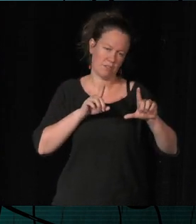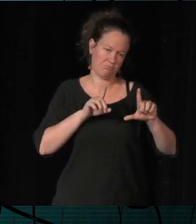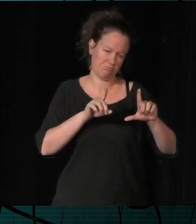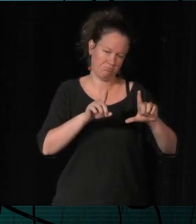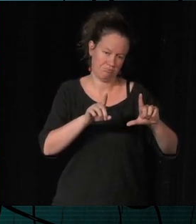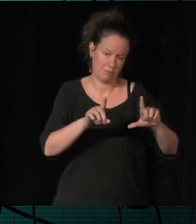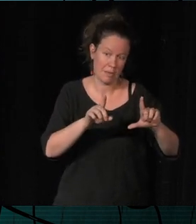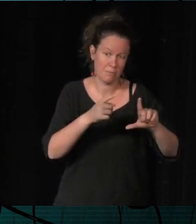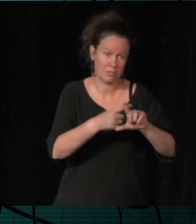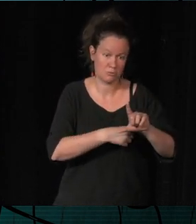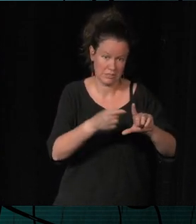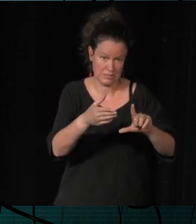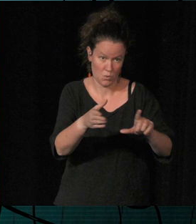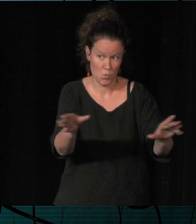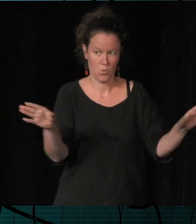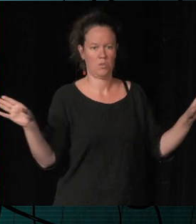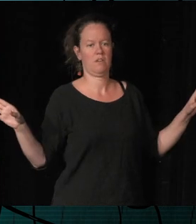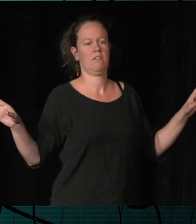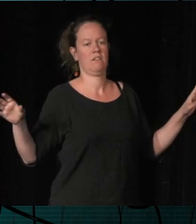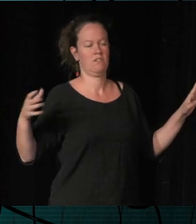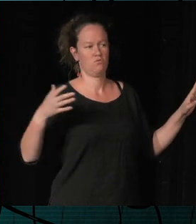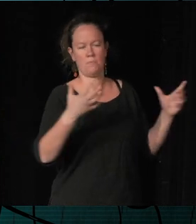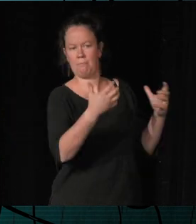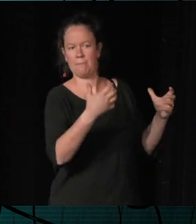s'ouvre vraiment avec des passages assez marquants.